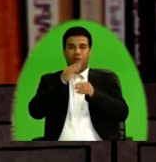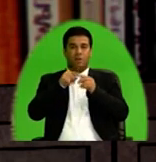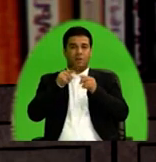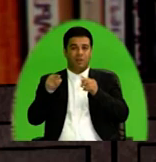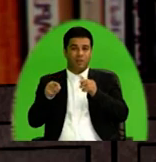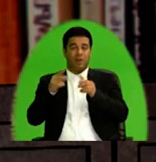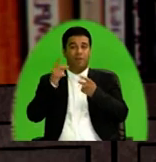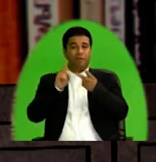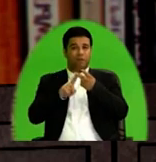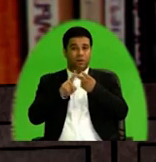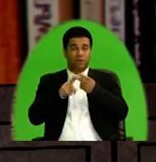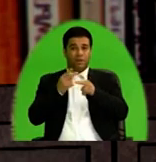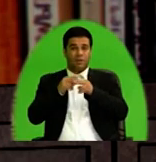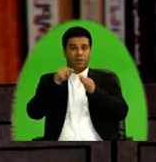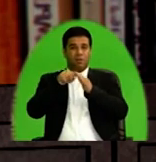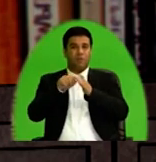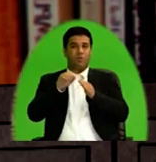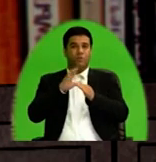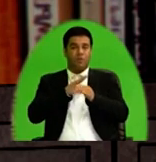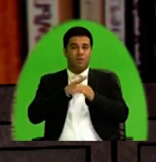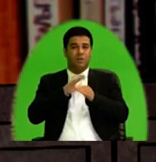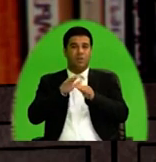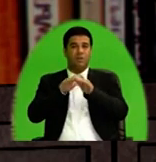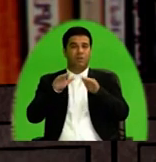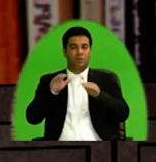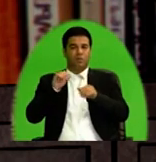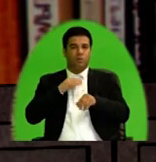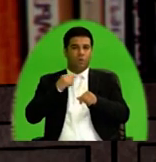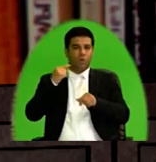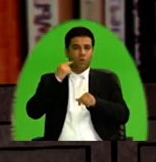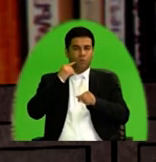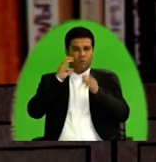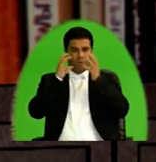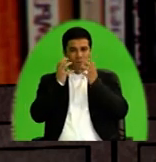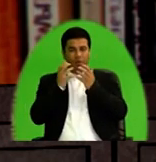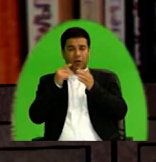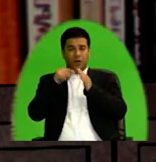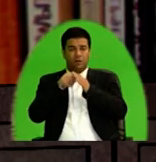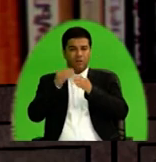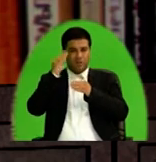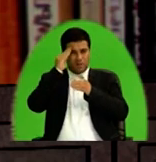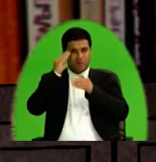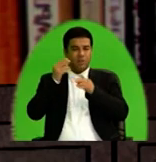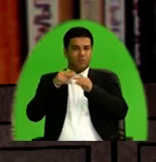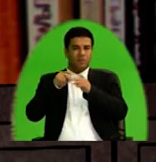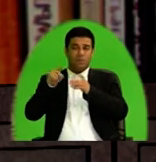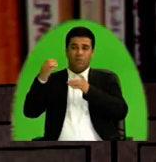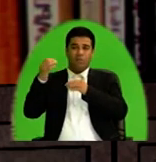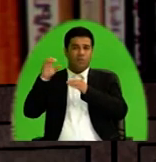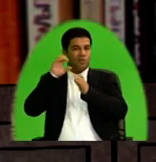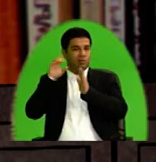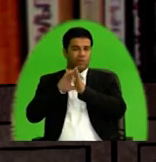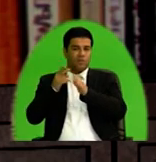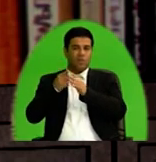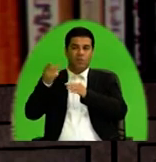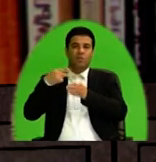кризис. Второе – это такой момент, что ребенок может обижаться и специально не выполнять ваши договоренности, потому